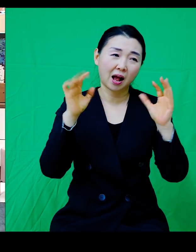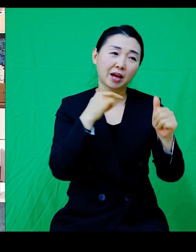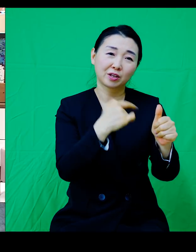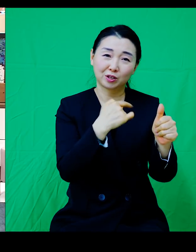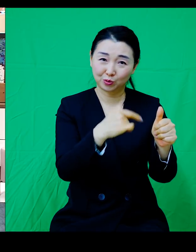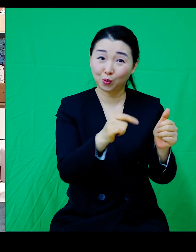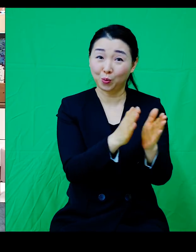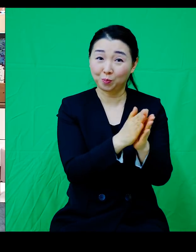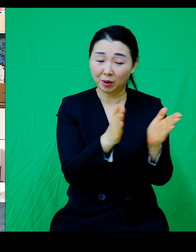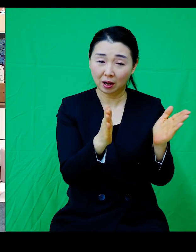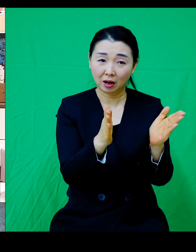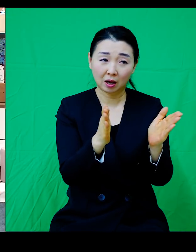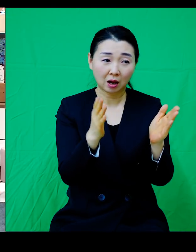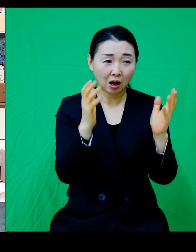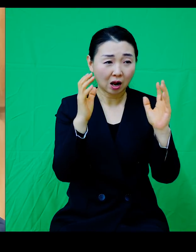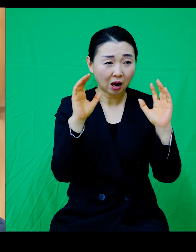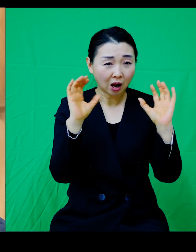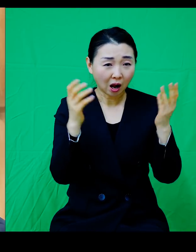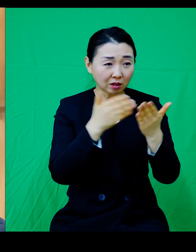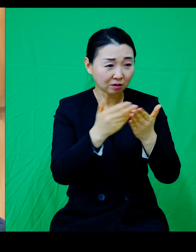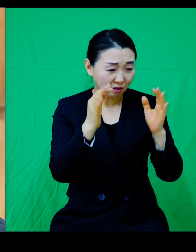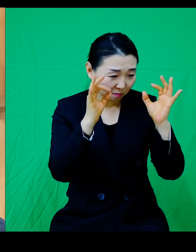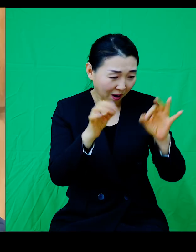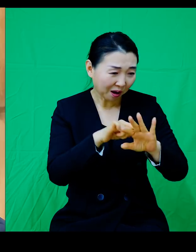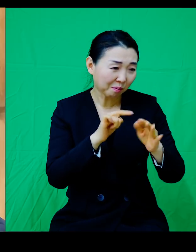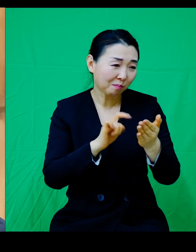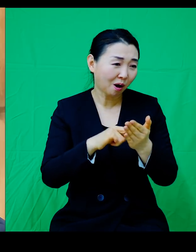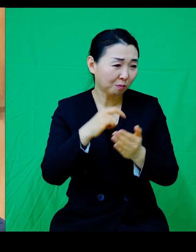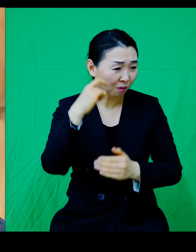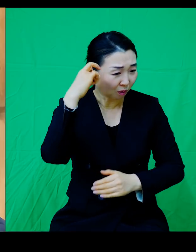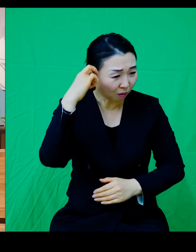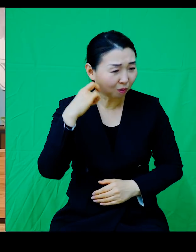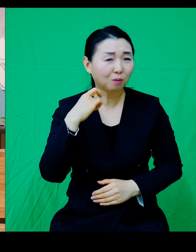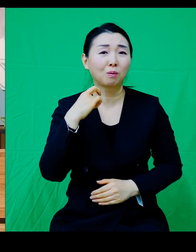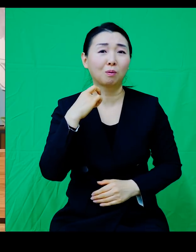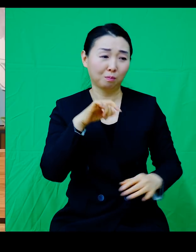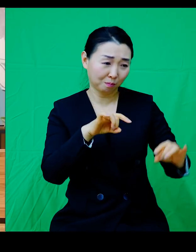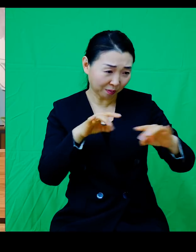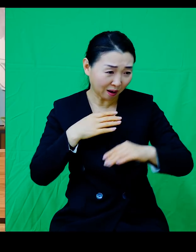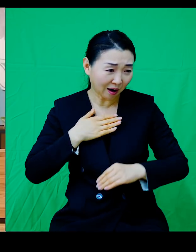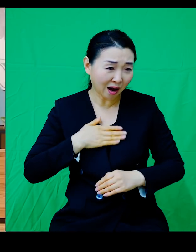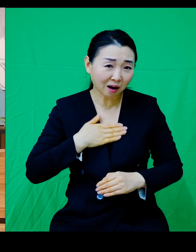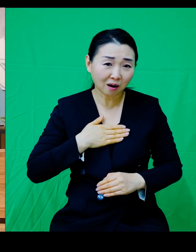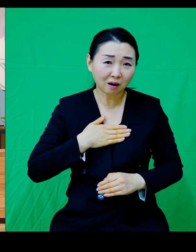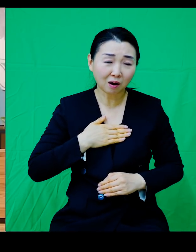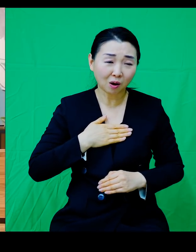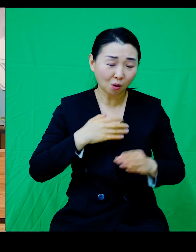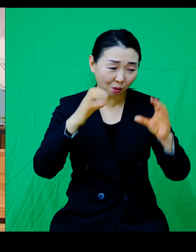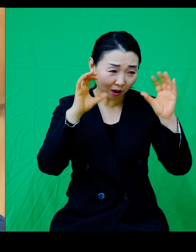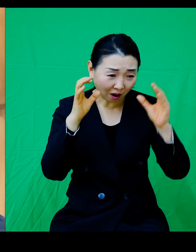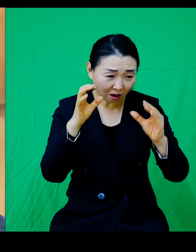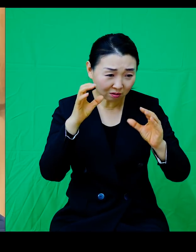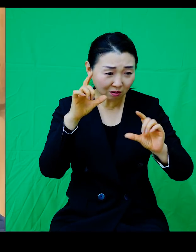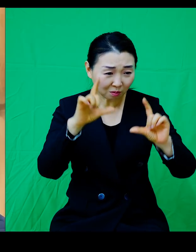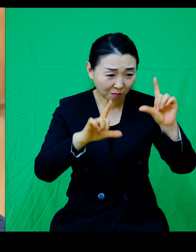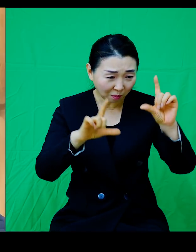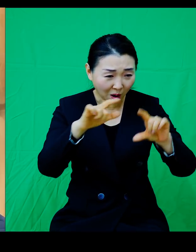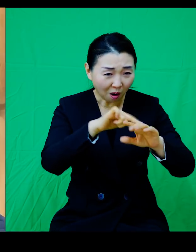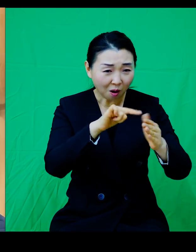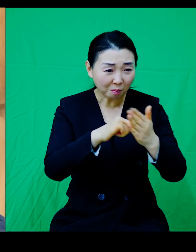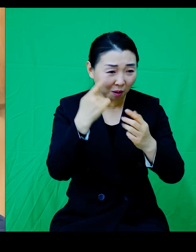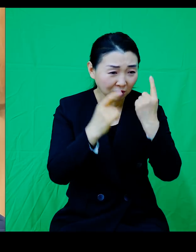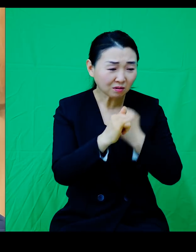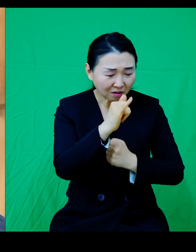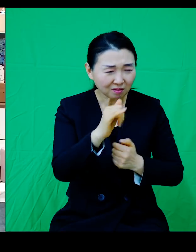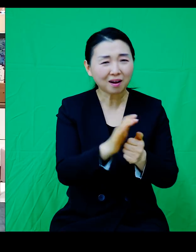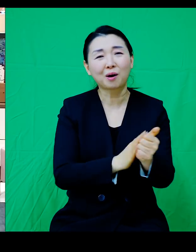지도를 했는데 아이들 그림에서 아이들의 이제 마음이 느껴지는 거예요. 그래서 아이들한테 이제 조금씩 이제 그런